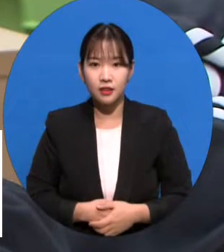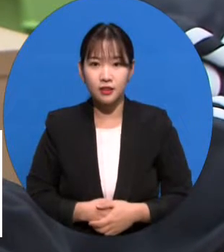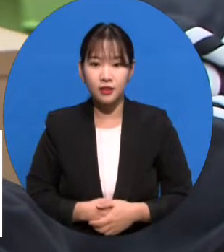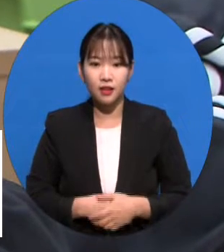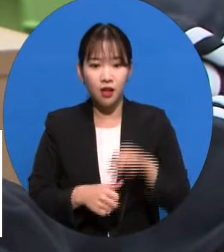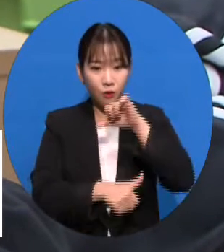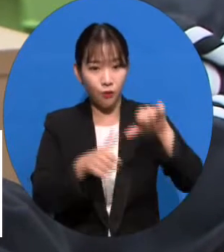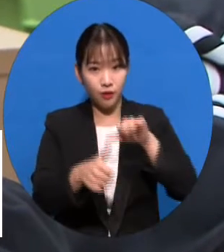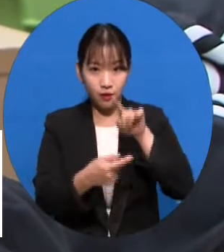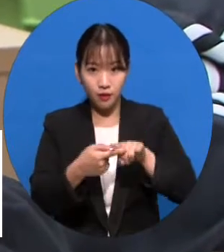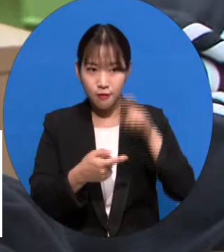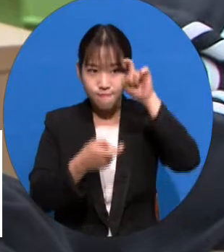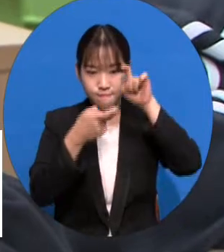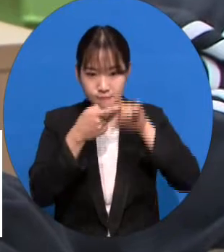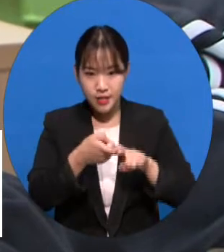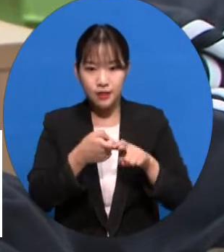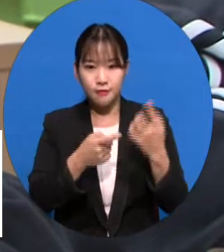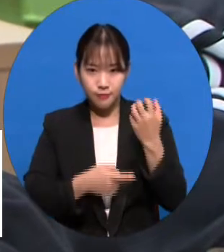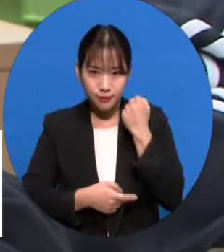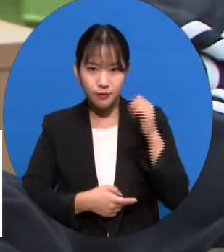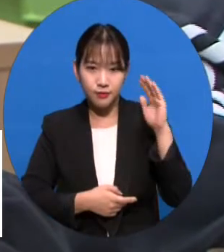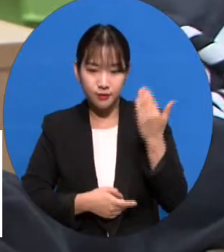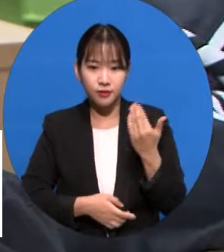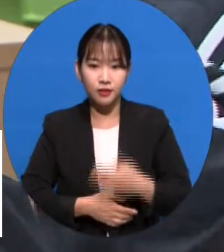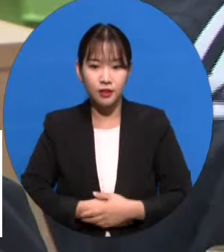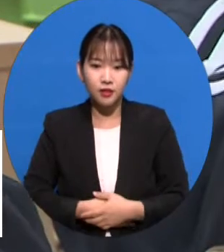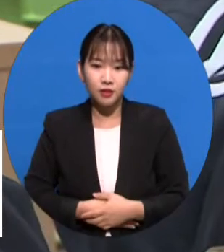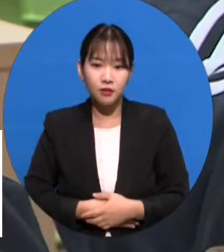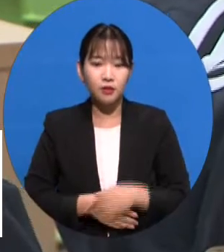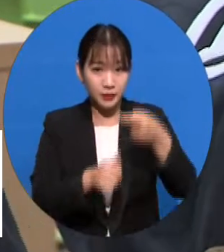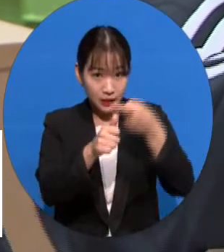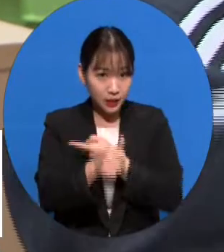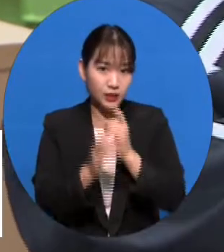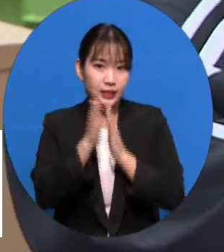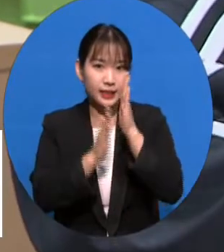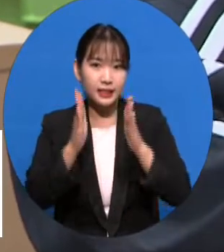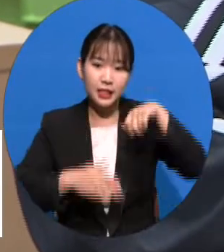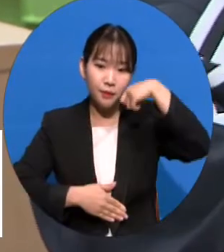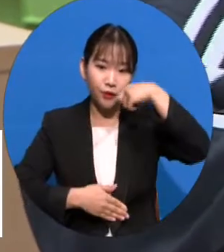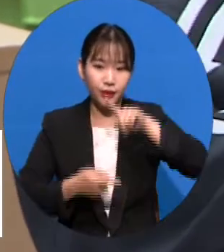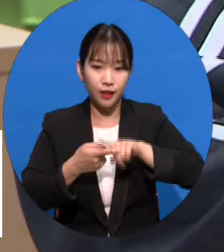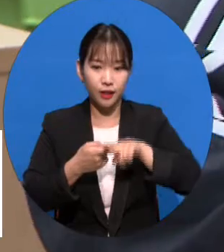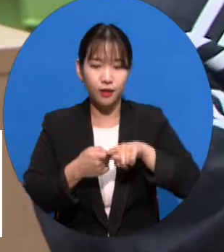그때부터 시작해서 환경에 관심을 가지게 되고, 그러면서